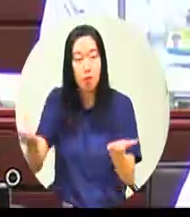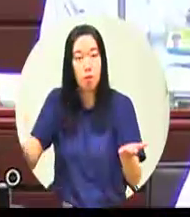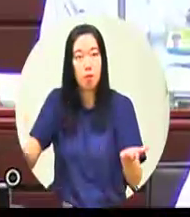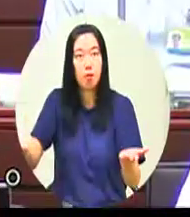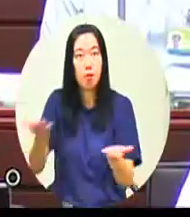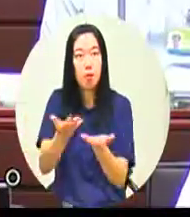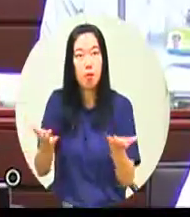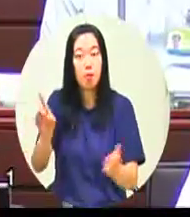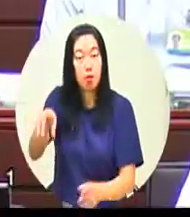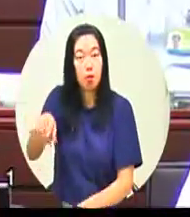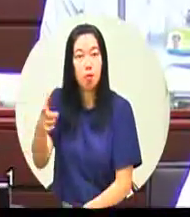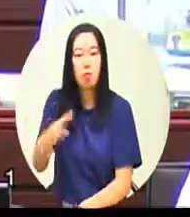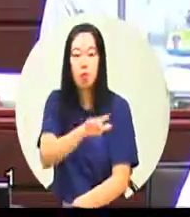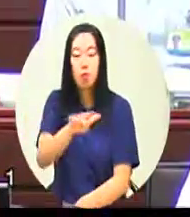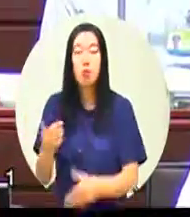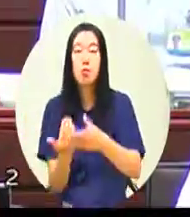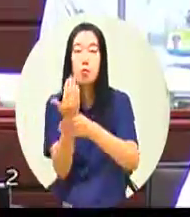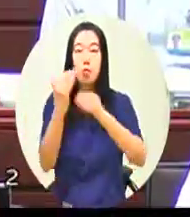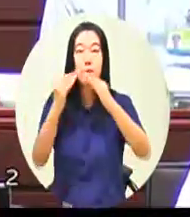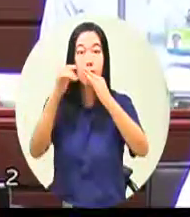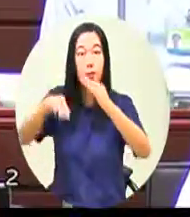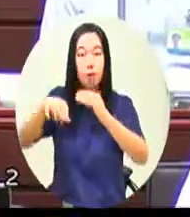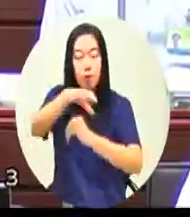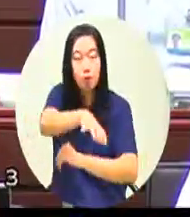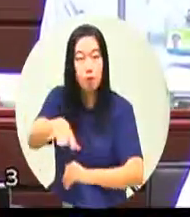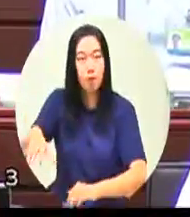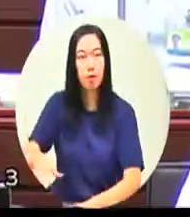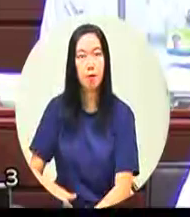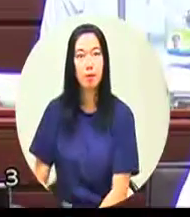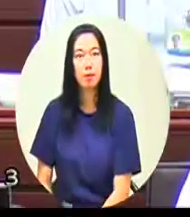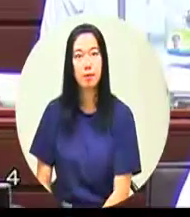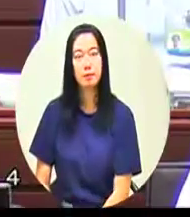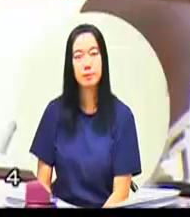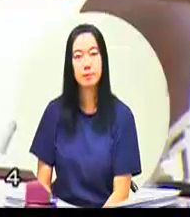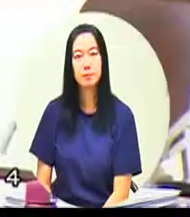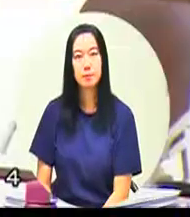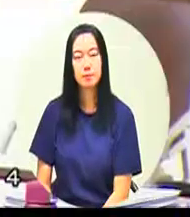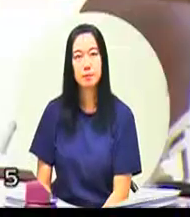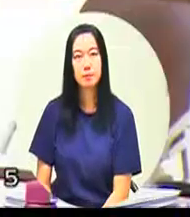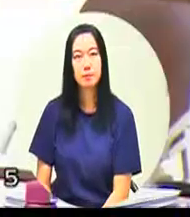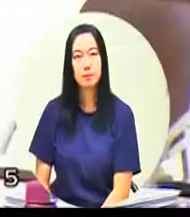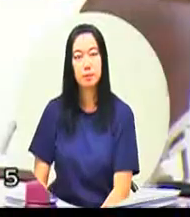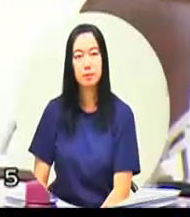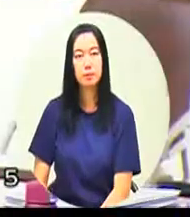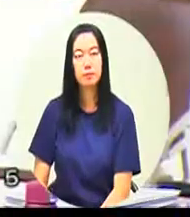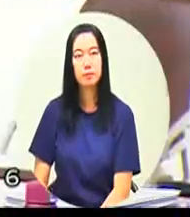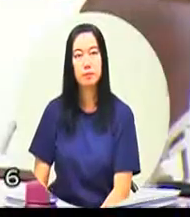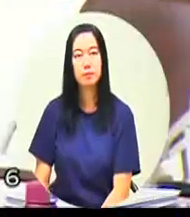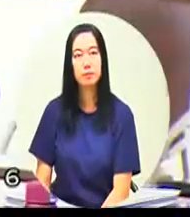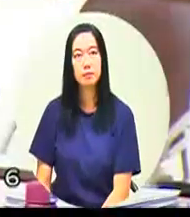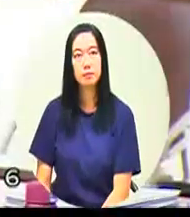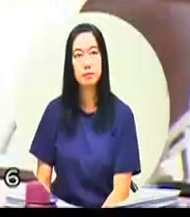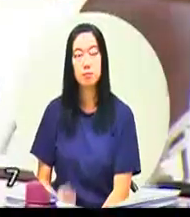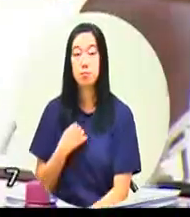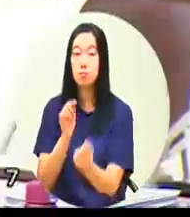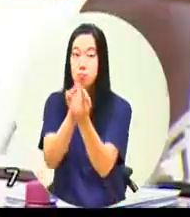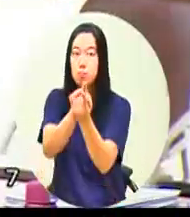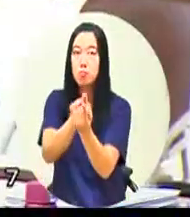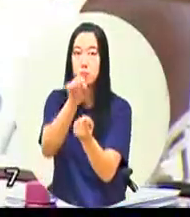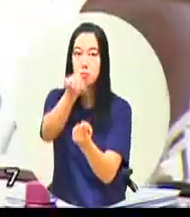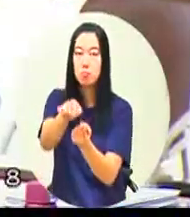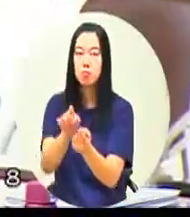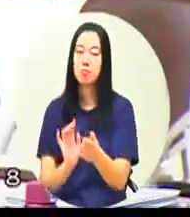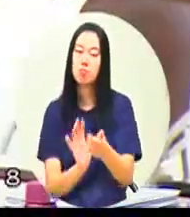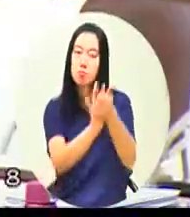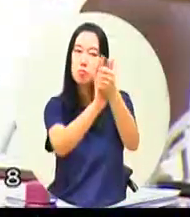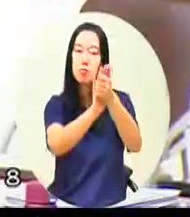安尼物产馆遐。 那个局长，你先等一下哈。我对你们的这样子的推